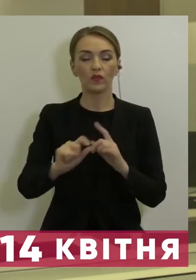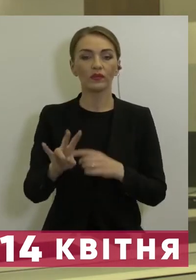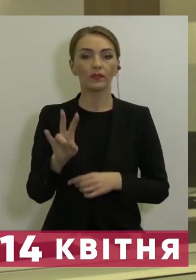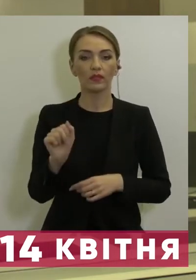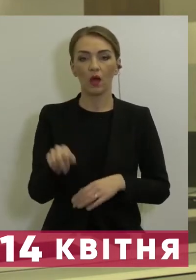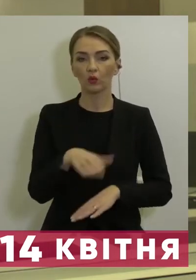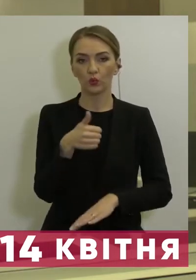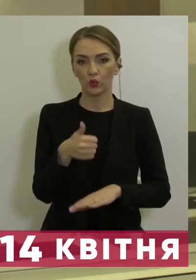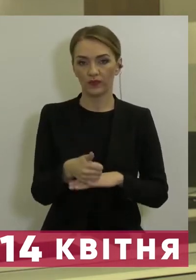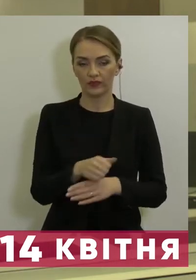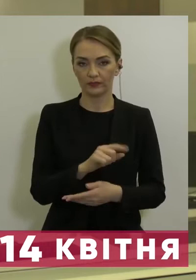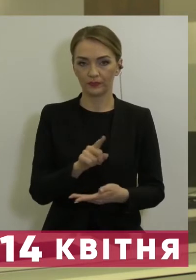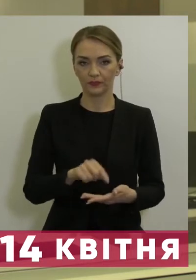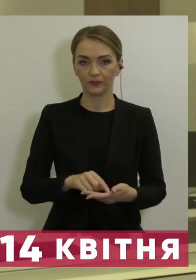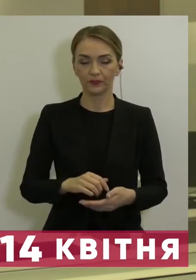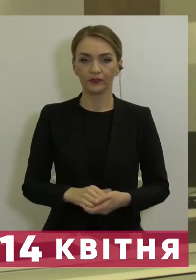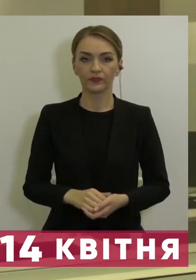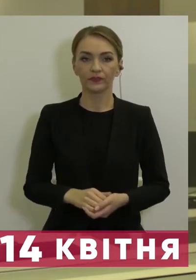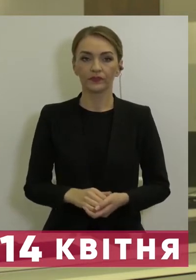на ключові з них.